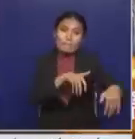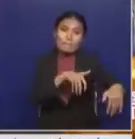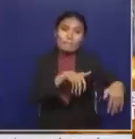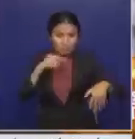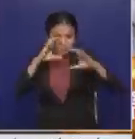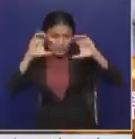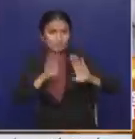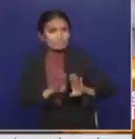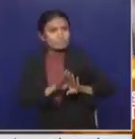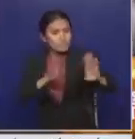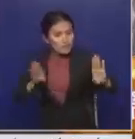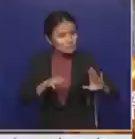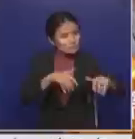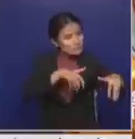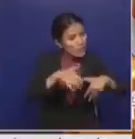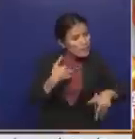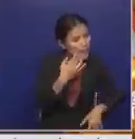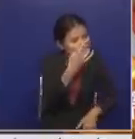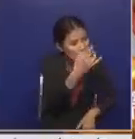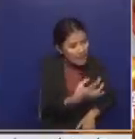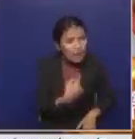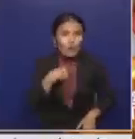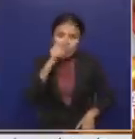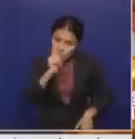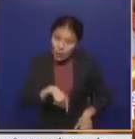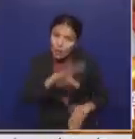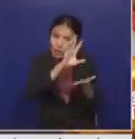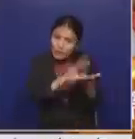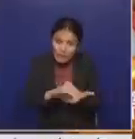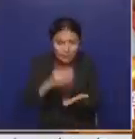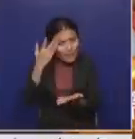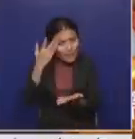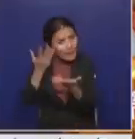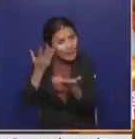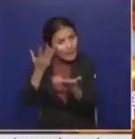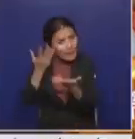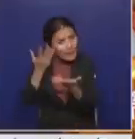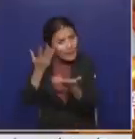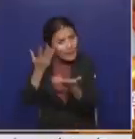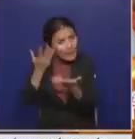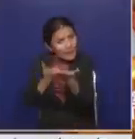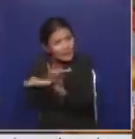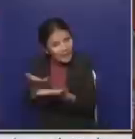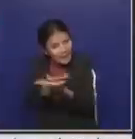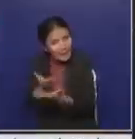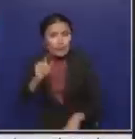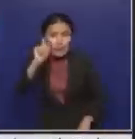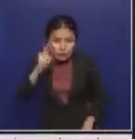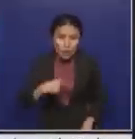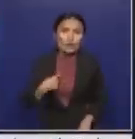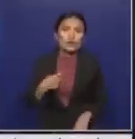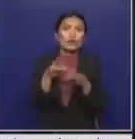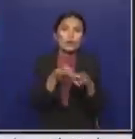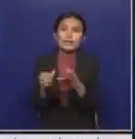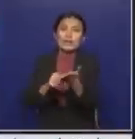และใช้วิธีการตามระบอบไปแล้วไตและกลไกของรัฐสภาในการนี่ใครปัญหา